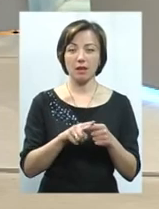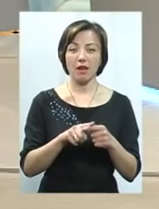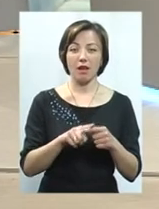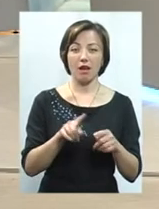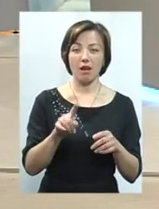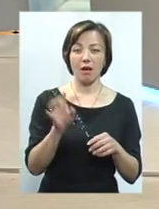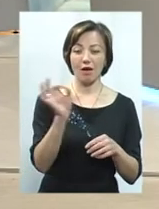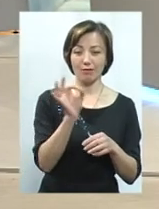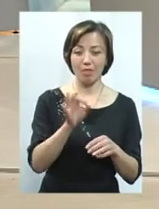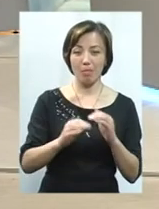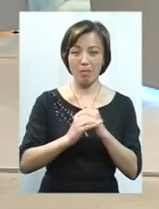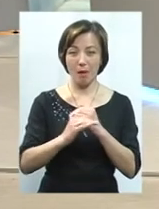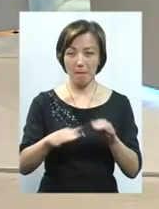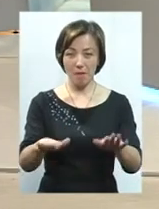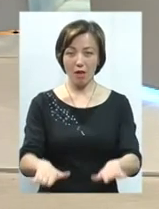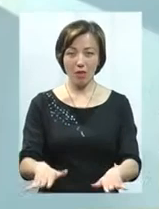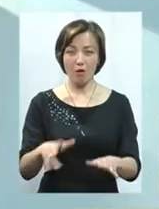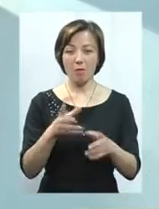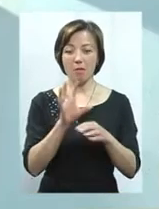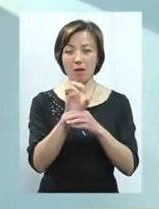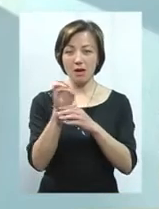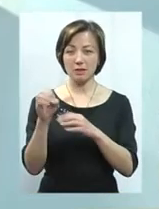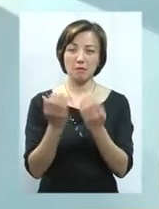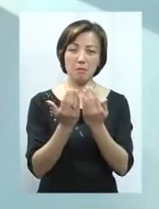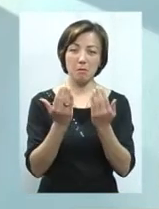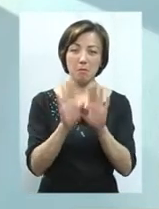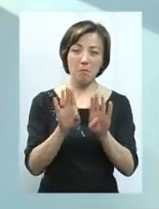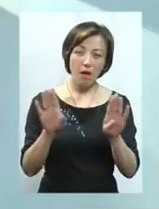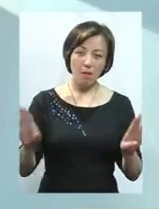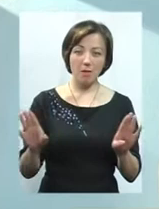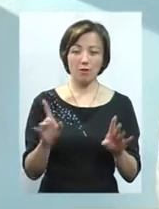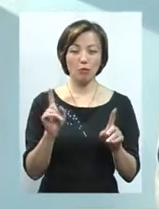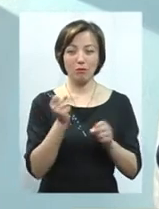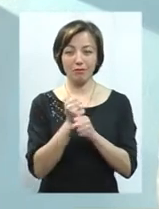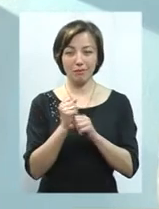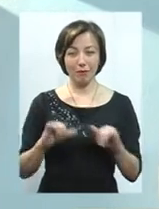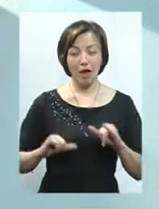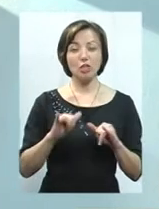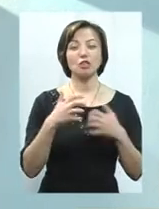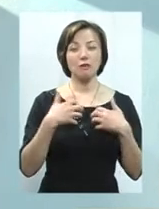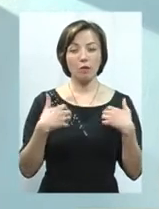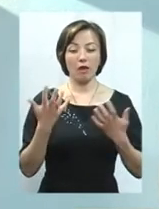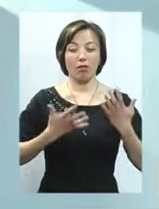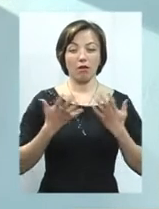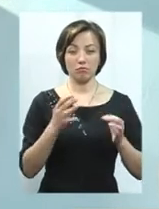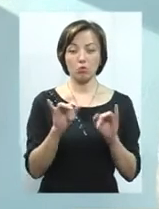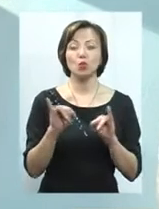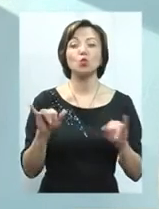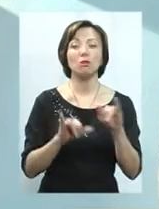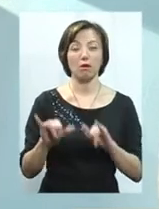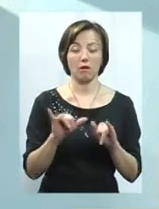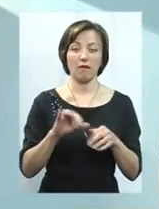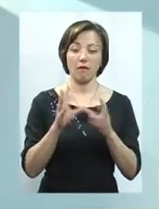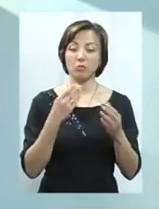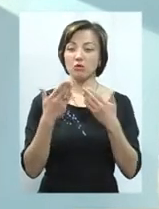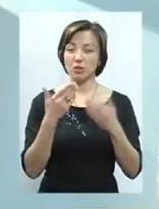полу, чтобы оно не развлекалось, погрызло вам мебель и еще что-то натворило всякого разного. Животное должно свою энергию куда-то деть. Куда деть? В